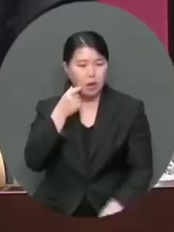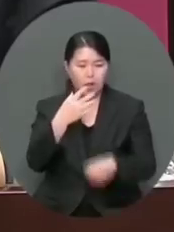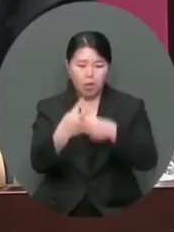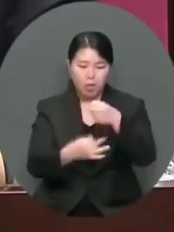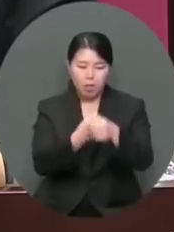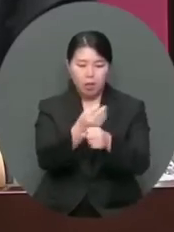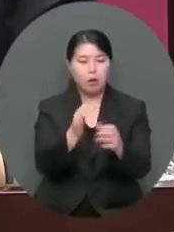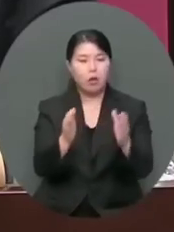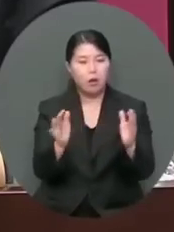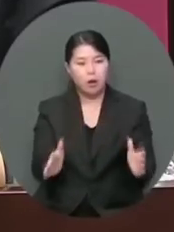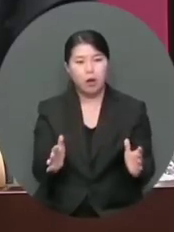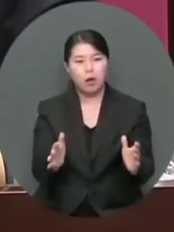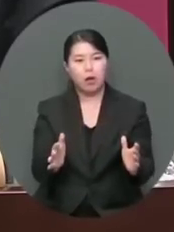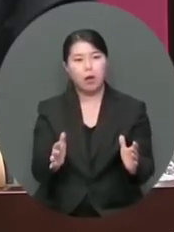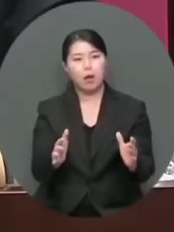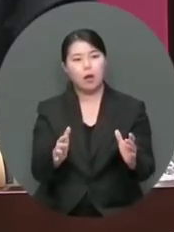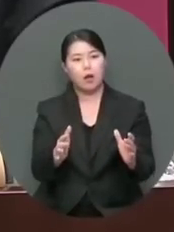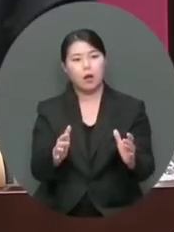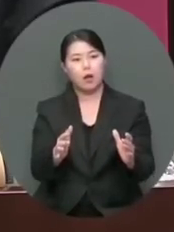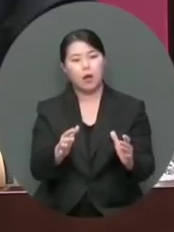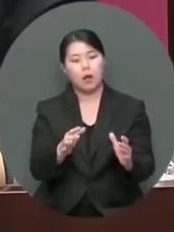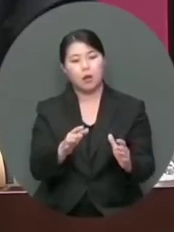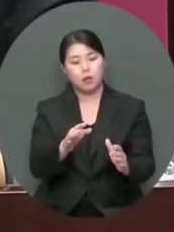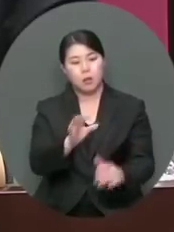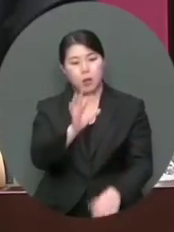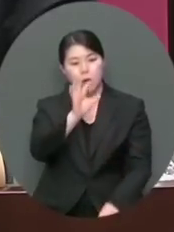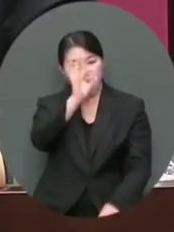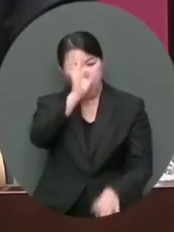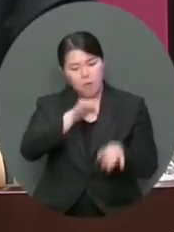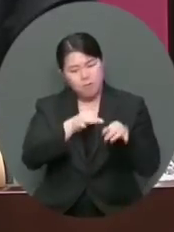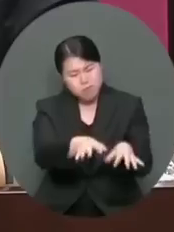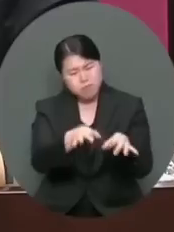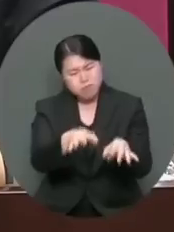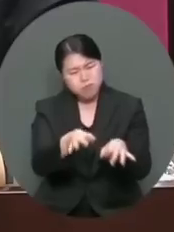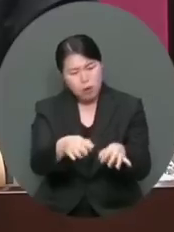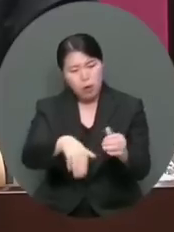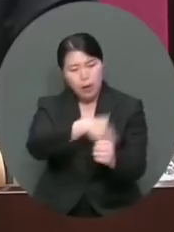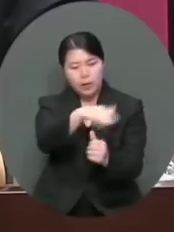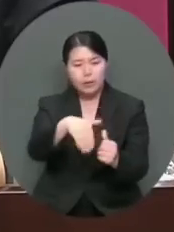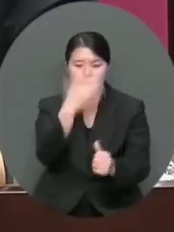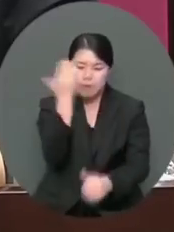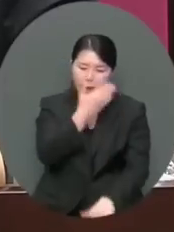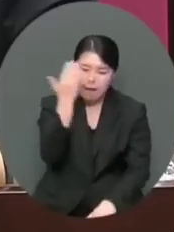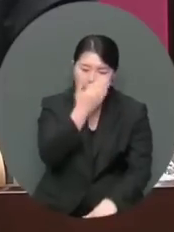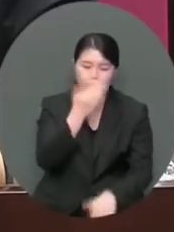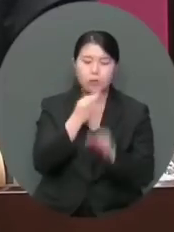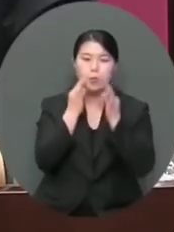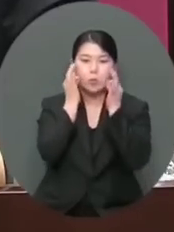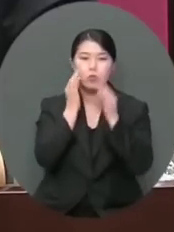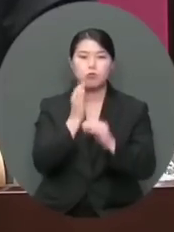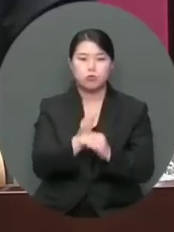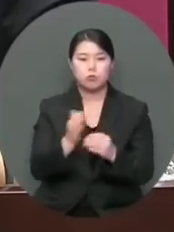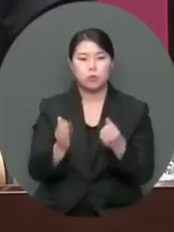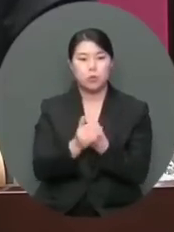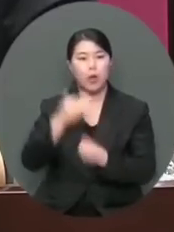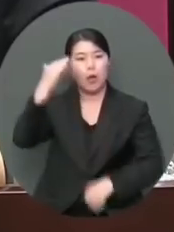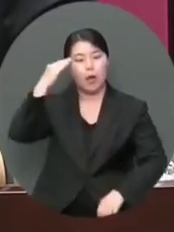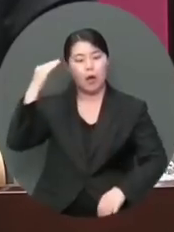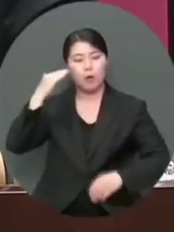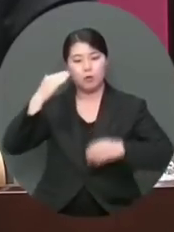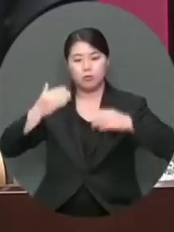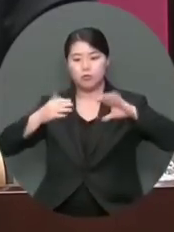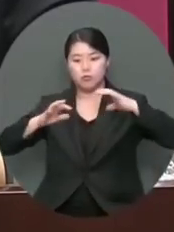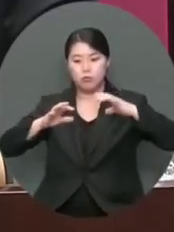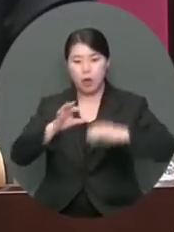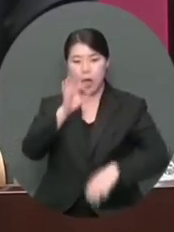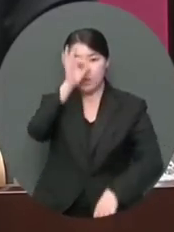동안 막대한 돈을 들여가지고 환경 개선을 하고 있는 겁니다. 그러니까 대한민국이